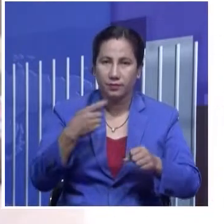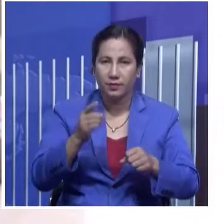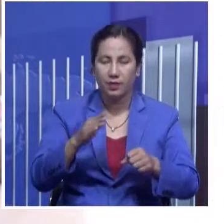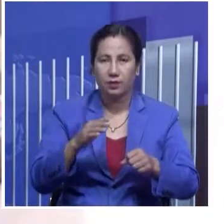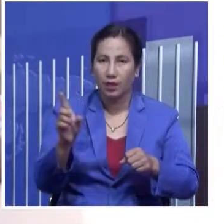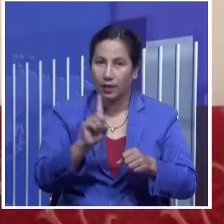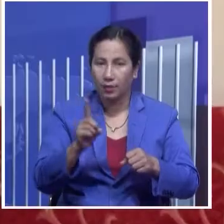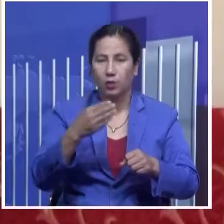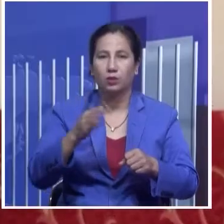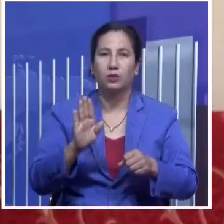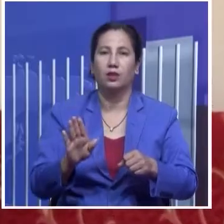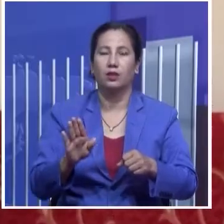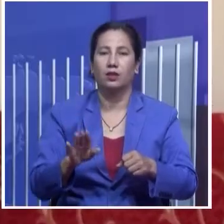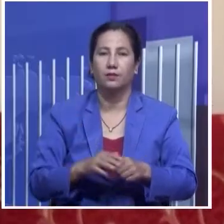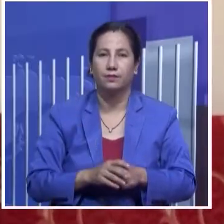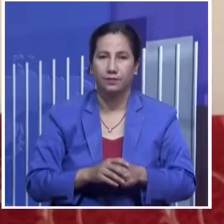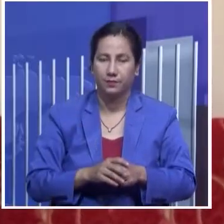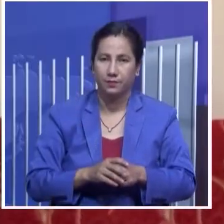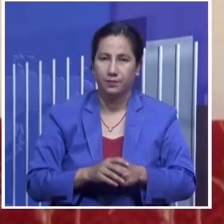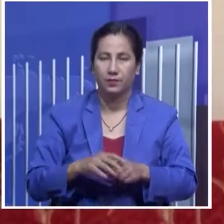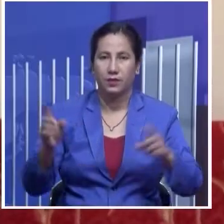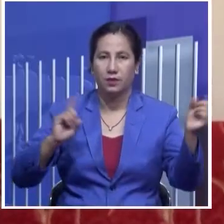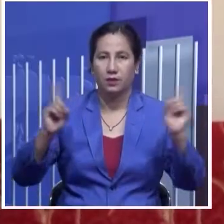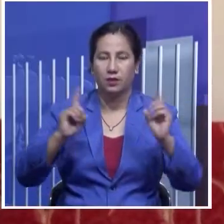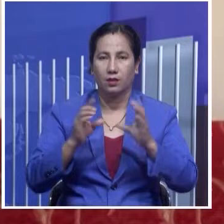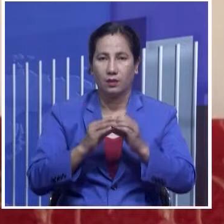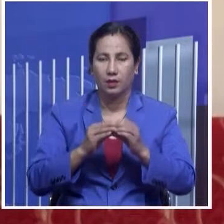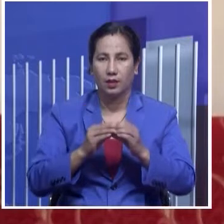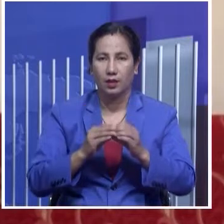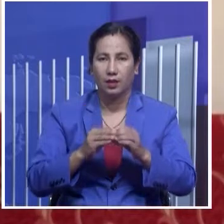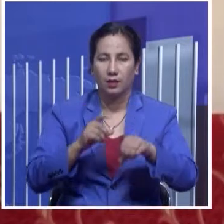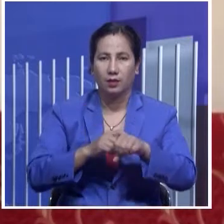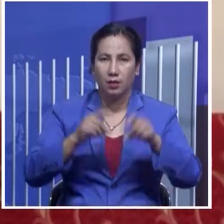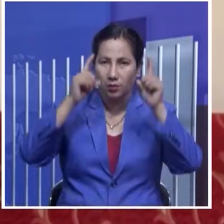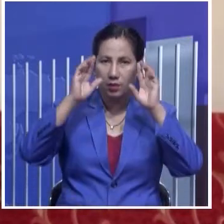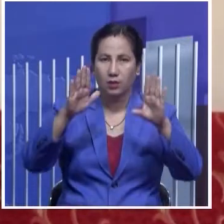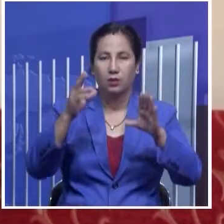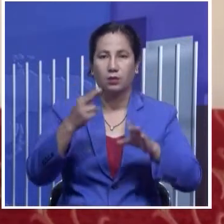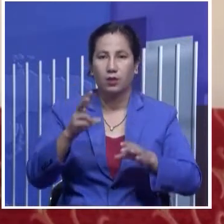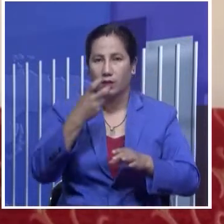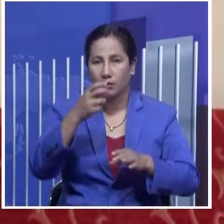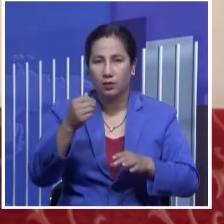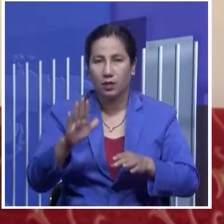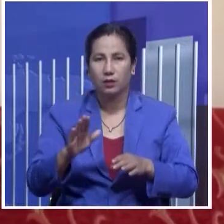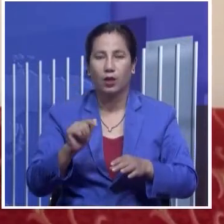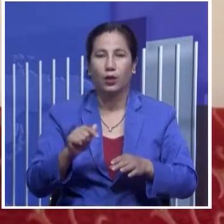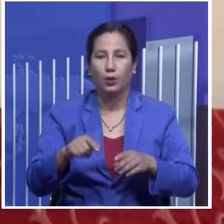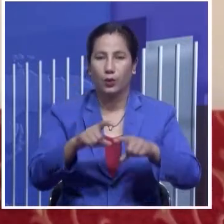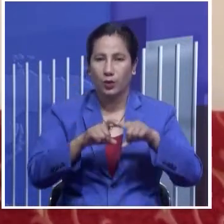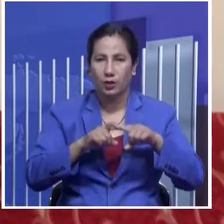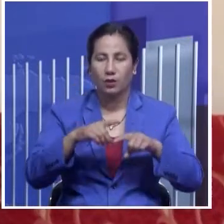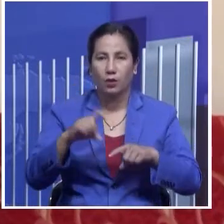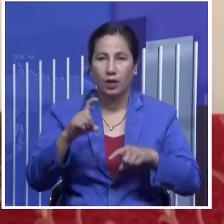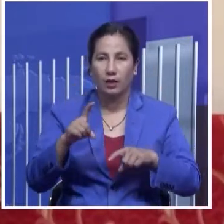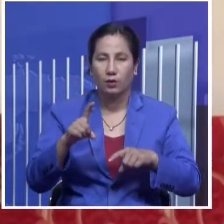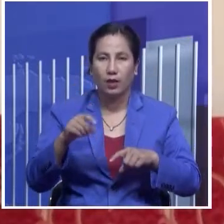अझ प्रभावकारी हुन्छ। ढिलोत नगरपालिकाले पनि एकदम समयमै सचेत भएर हेर्नुपर्छ जस्तो लाग्छ। यो नियन्त्रणको लागि एउटा